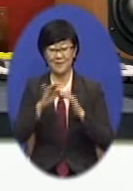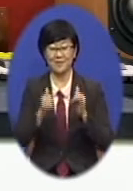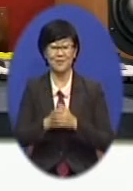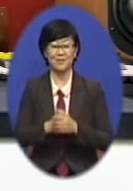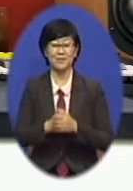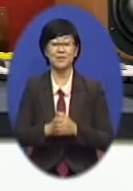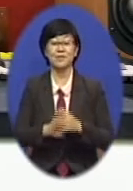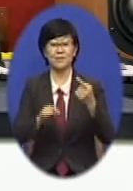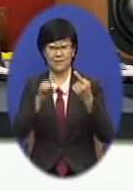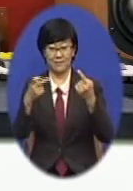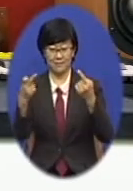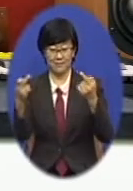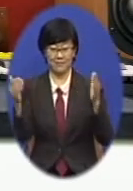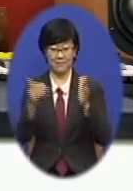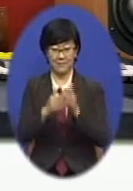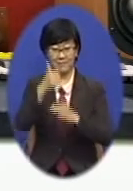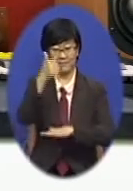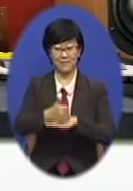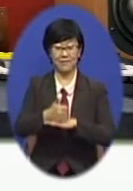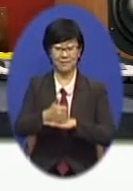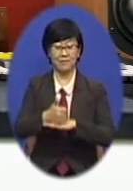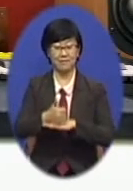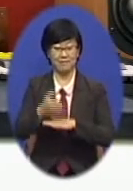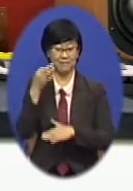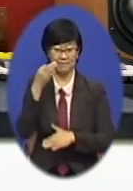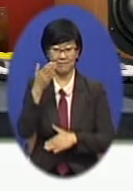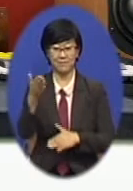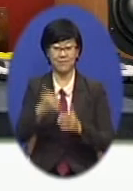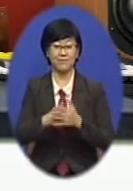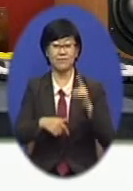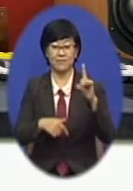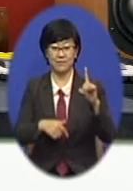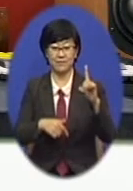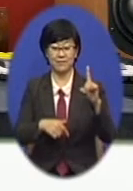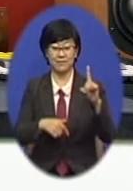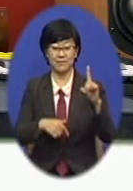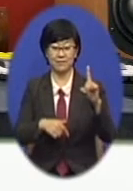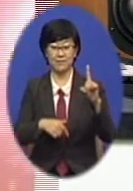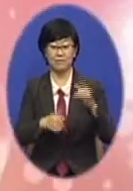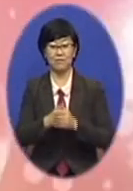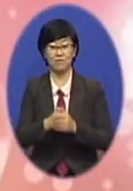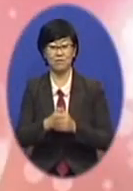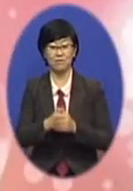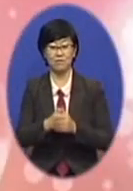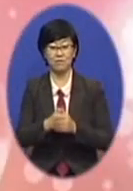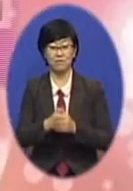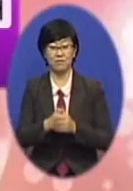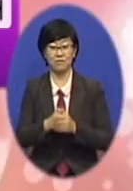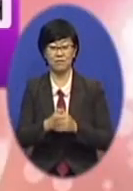자, 1번부터 12번까지 이제 결과 보겠습니다. 먼저 1번부터 쭉 보겠습니다.